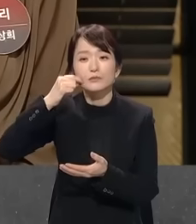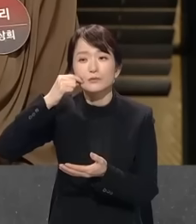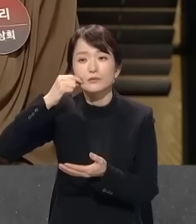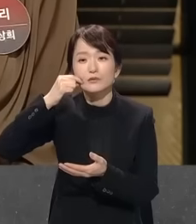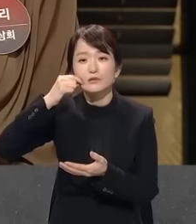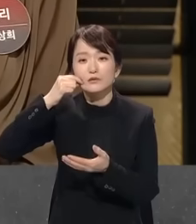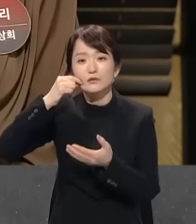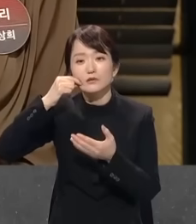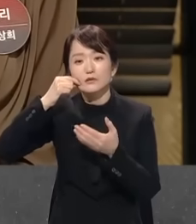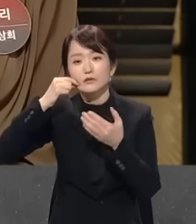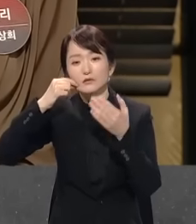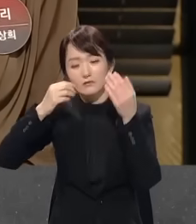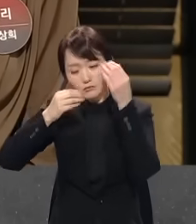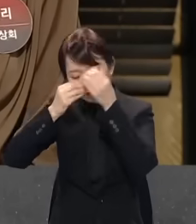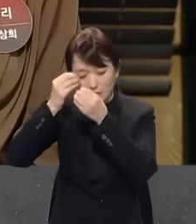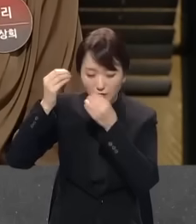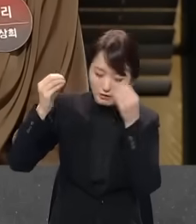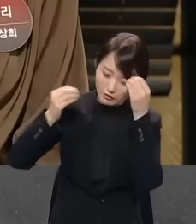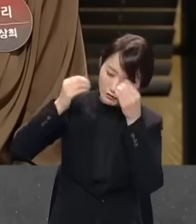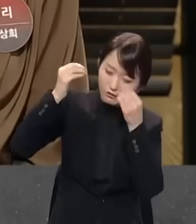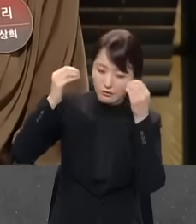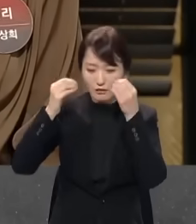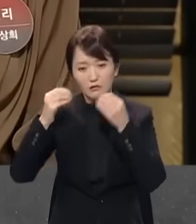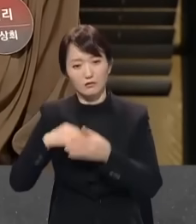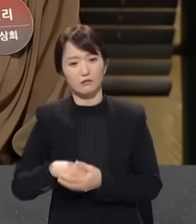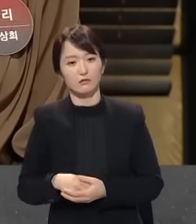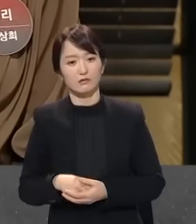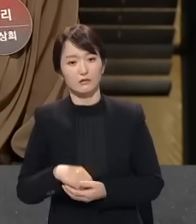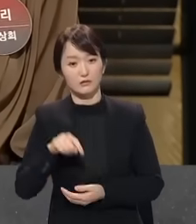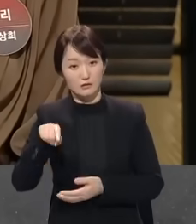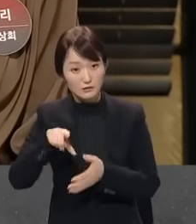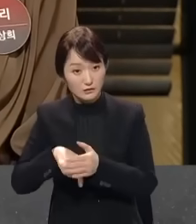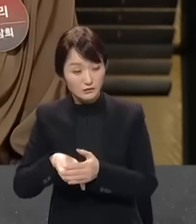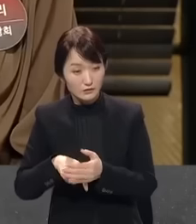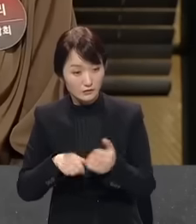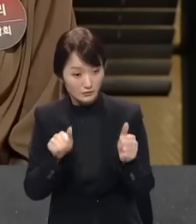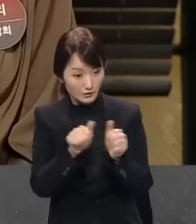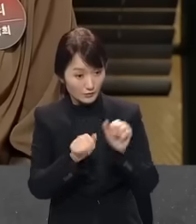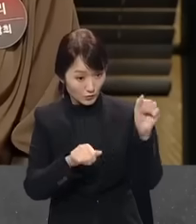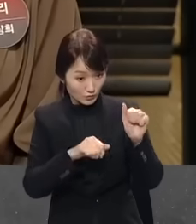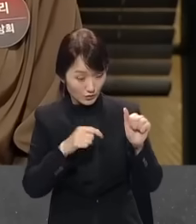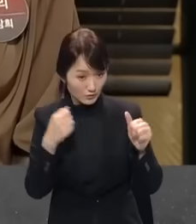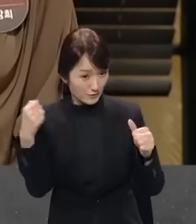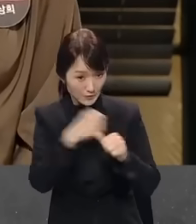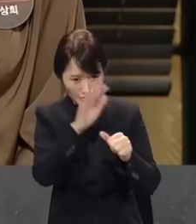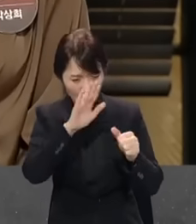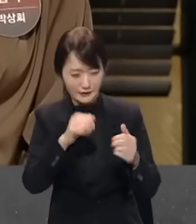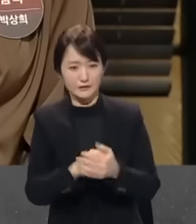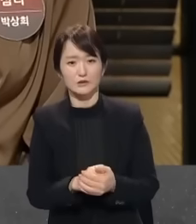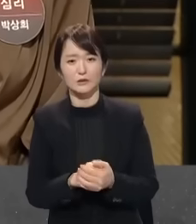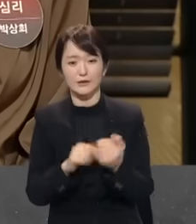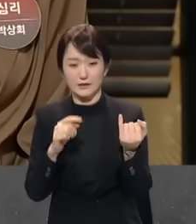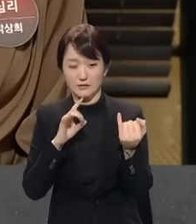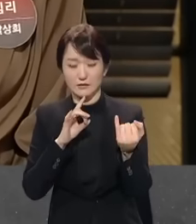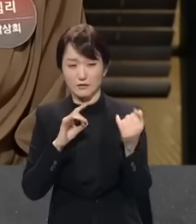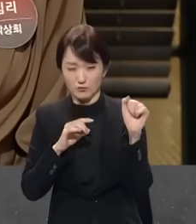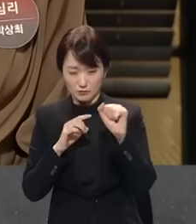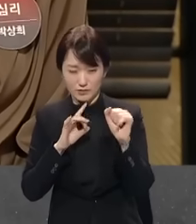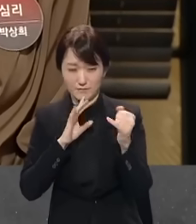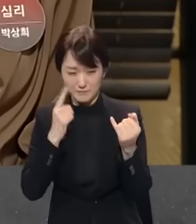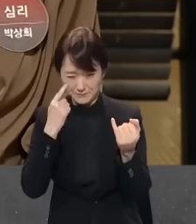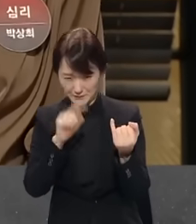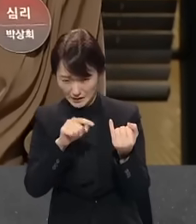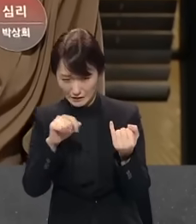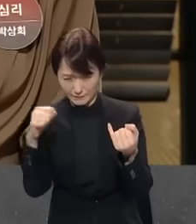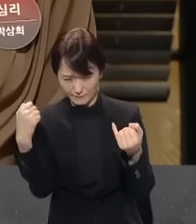만큼 해롱되던 인간이 그 와중에 또 어떻게 여성 운전자만 골라서 저 짓을 했습니까? 그러니까 그거는 완전한 거짓말이죠. 술에 취한다고